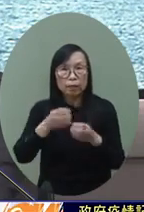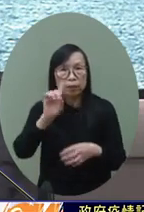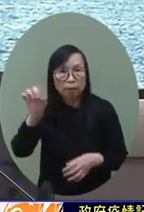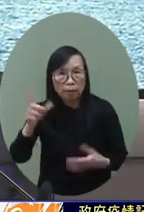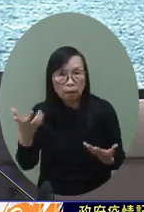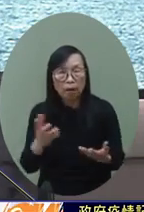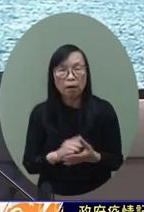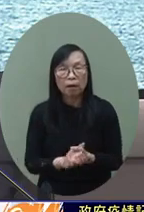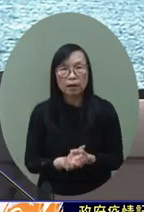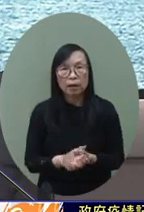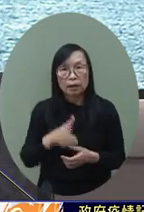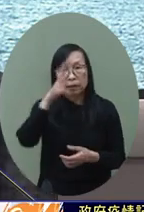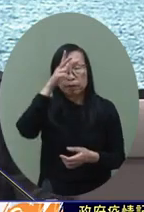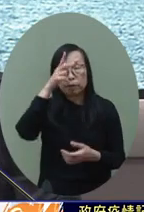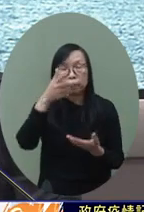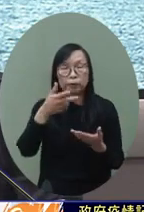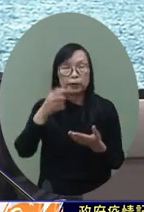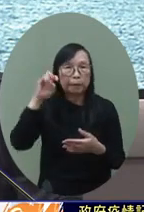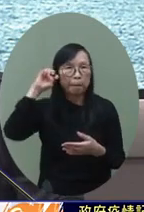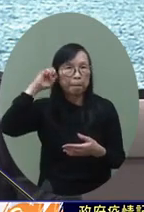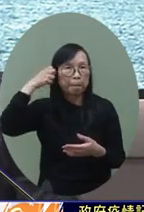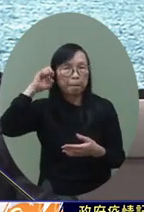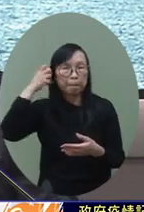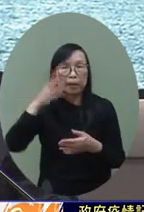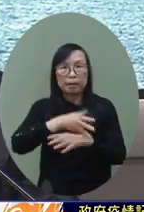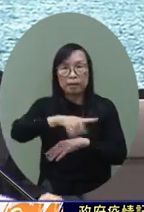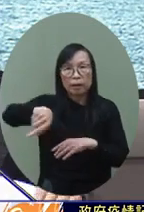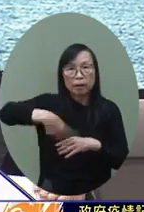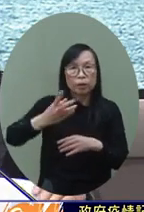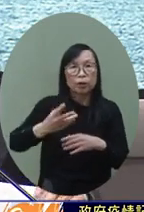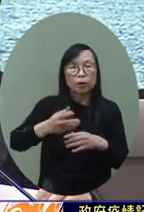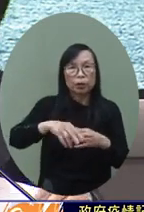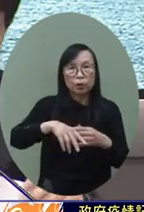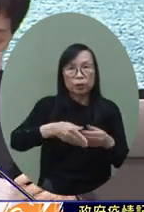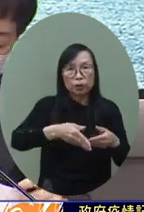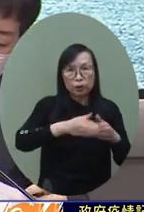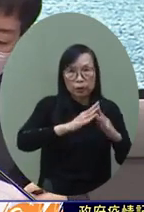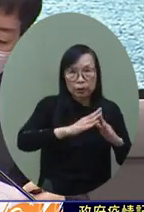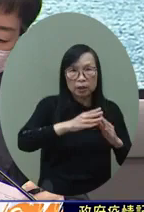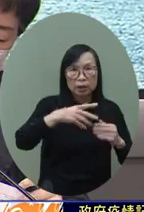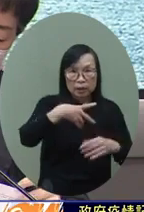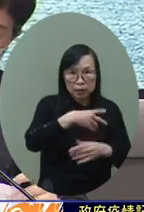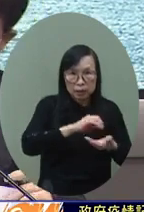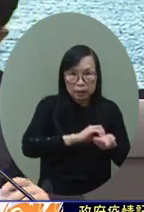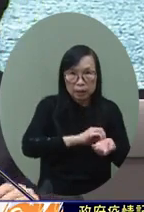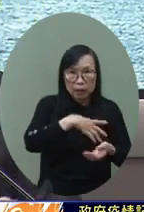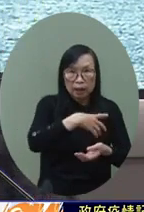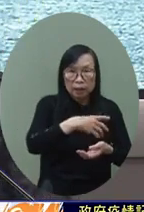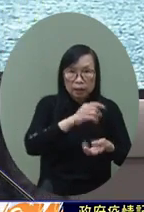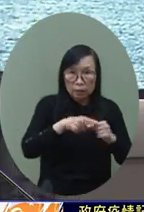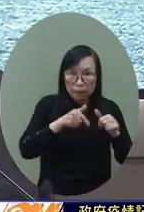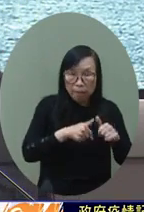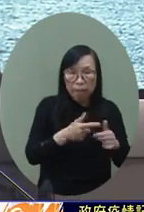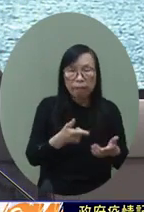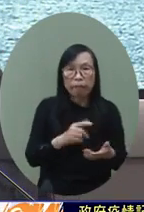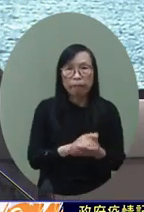因為點解政府都要諗喺一啲社區度建立嗰個疫苗注射中心？亦都係因為